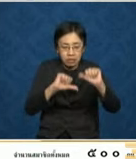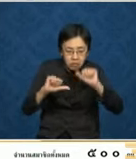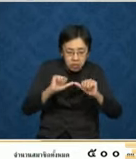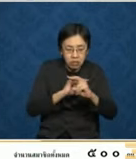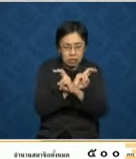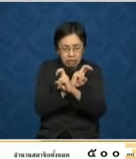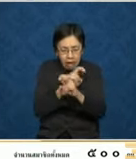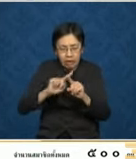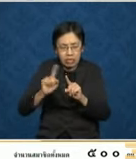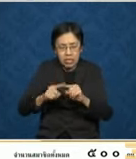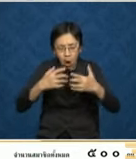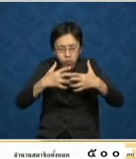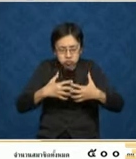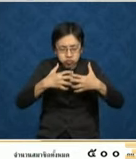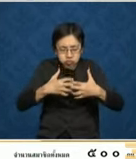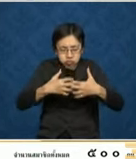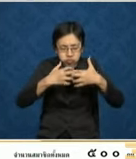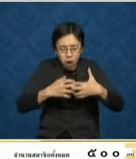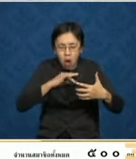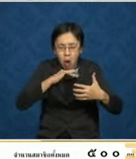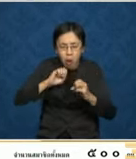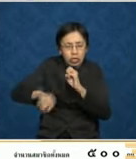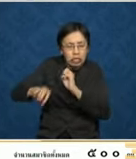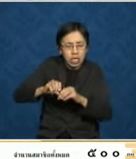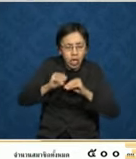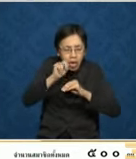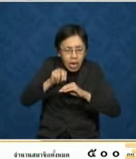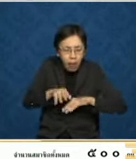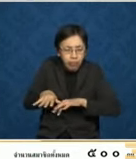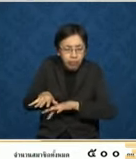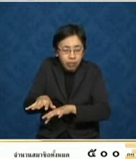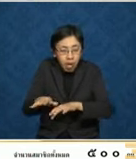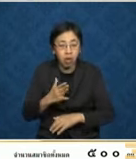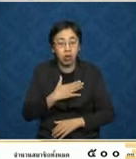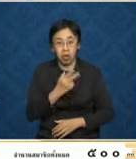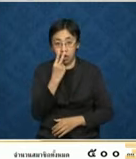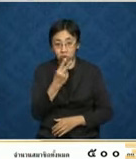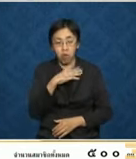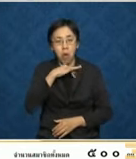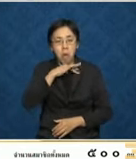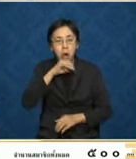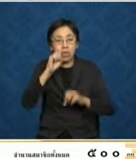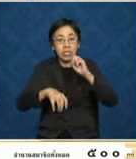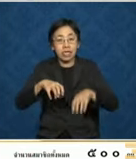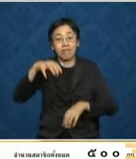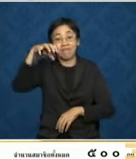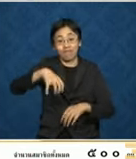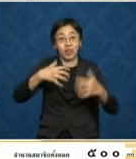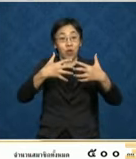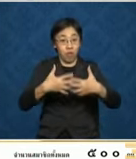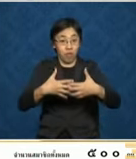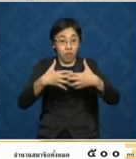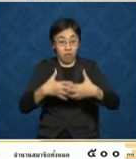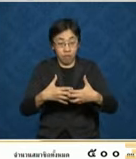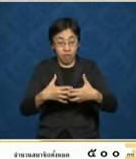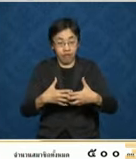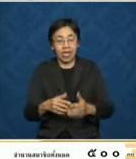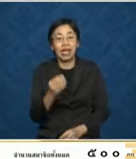รรมก็ดีผมเองได้มีโอกาสไปดูโรงงานขยะนะครับจะขออนุญาตพูดถึงขยะมูลฝอยใน